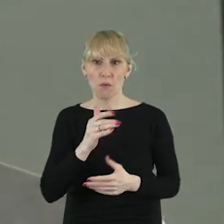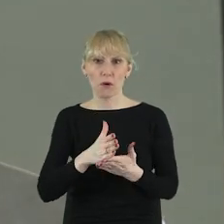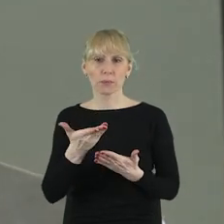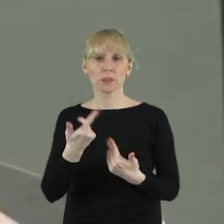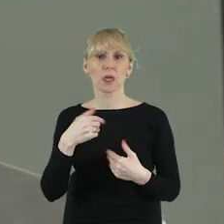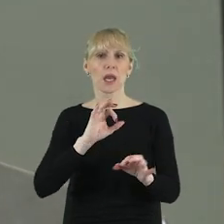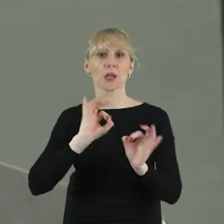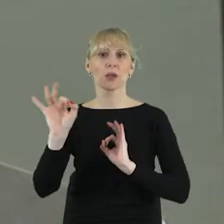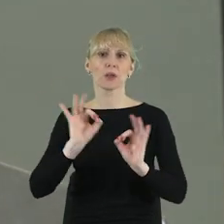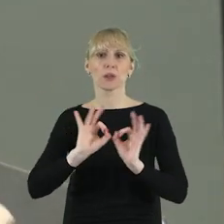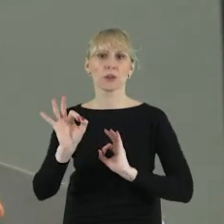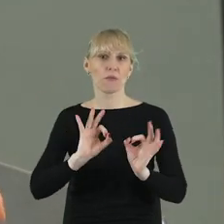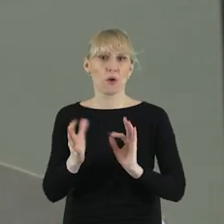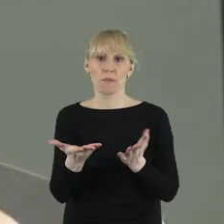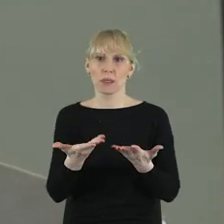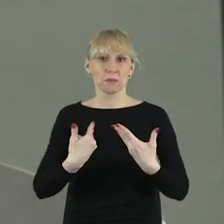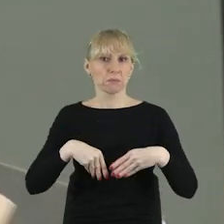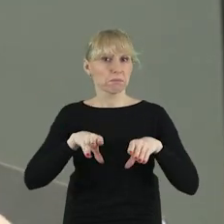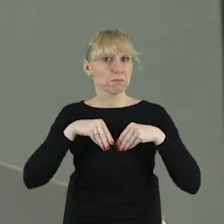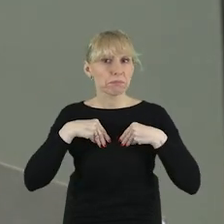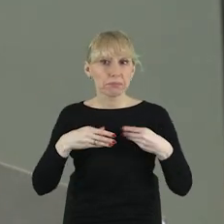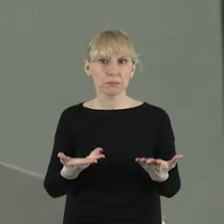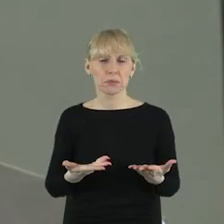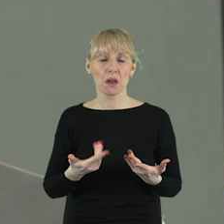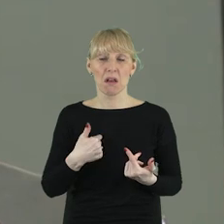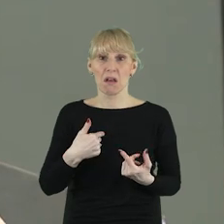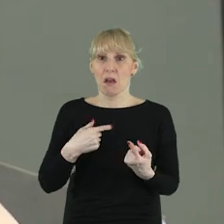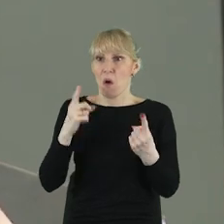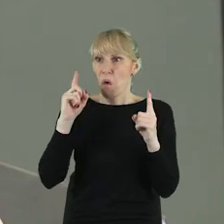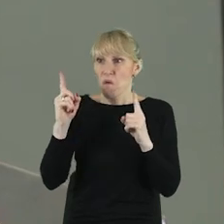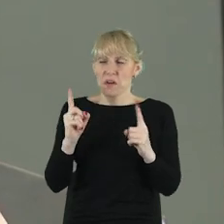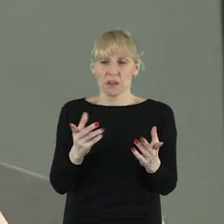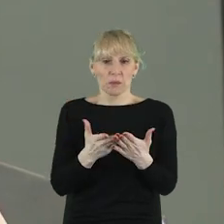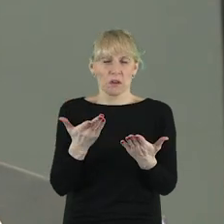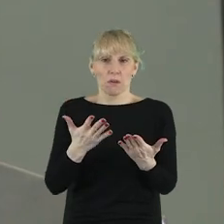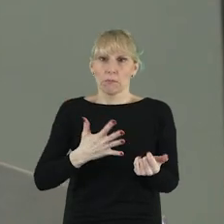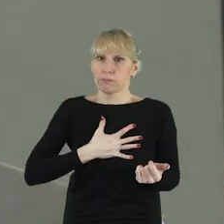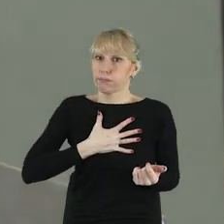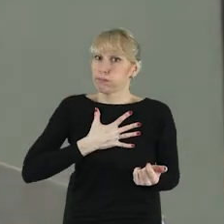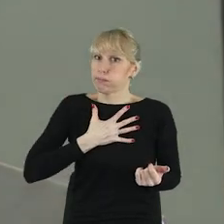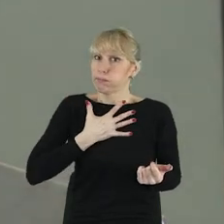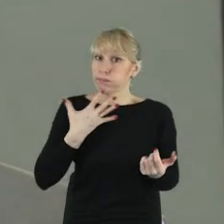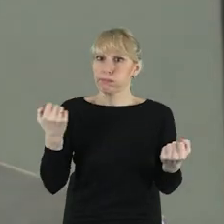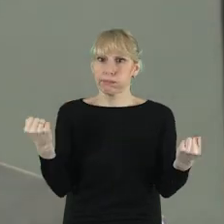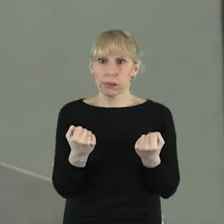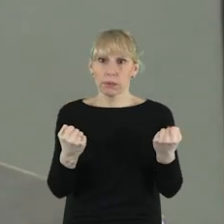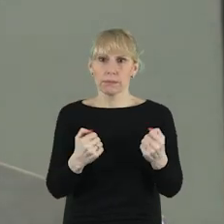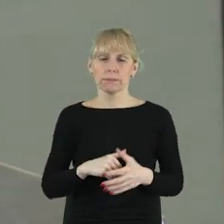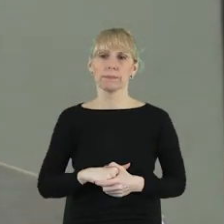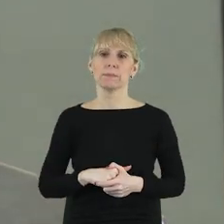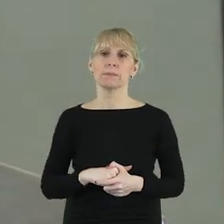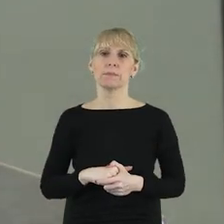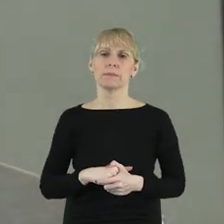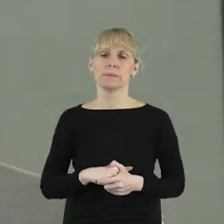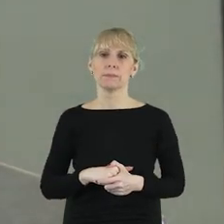tej informacji udzielić, co uważam za bardzo bulwersującą sprawę.